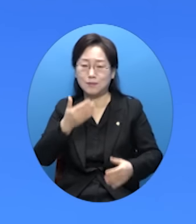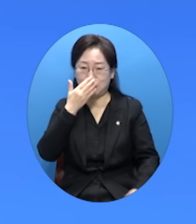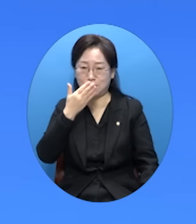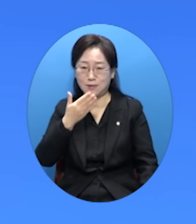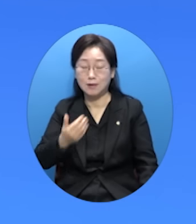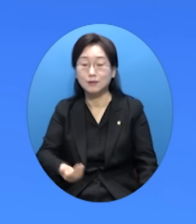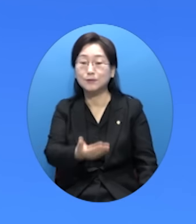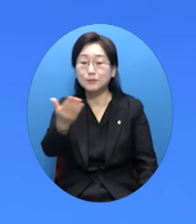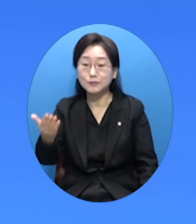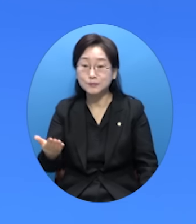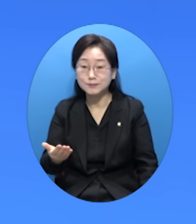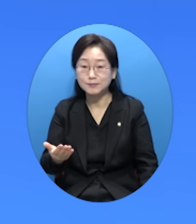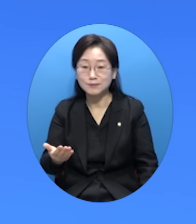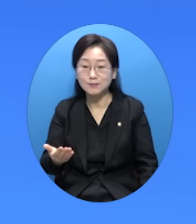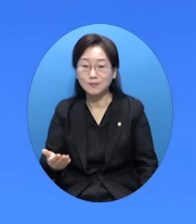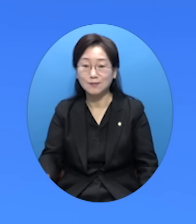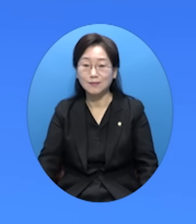여러분,